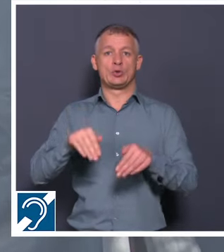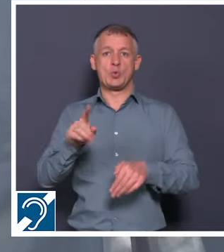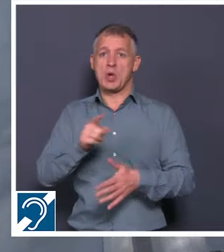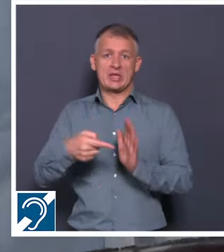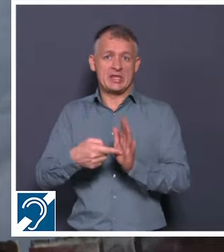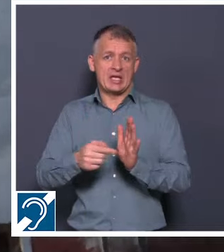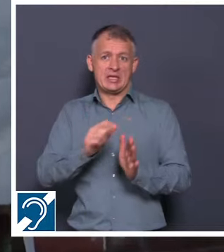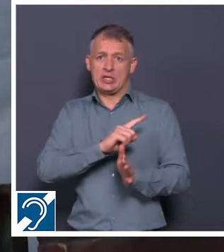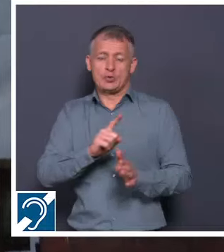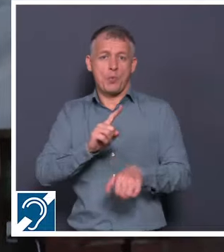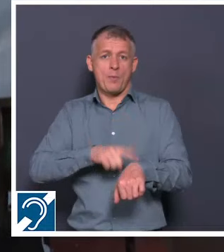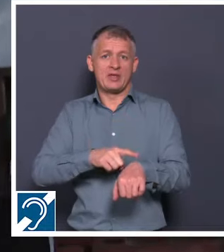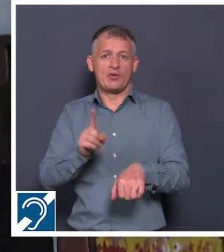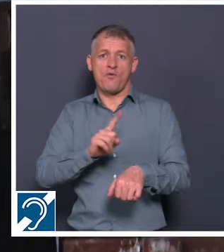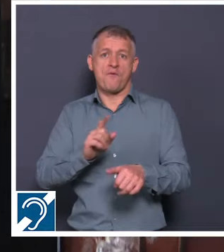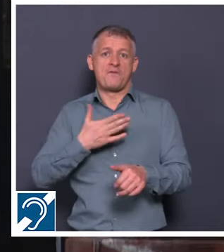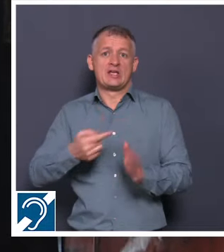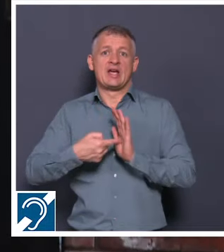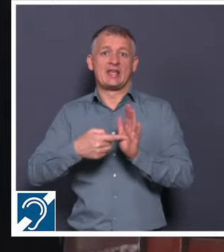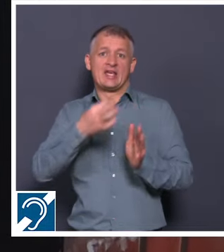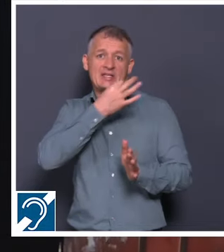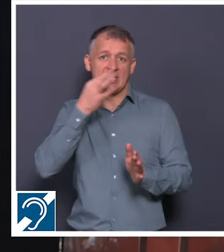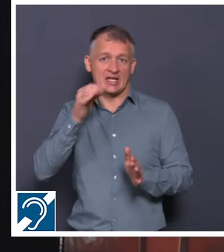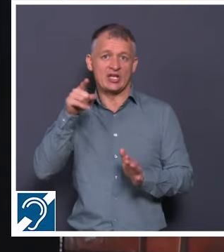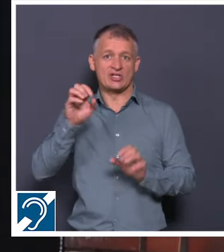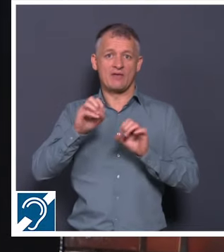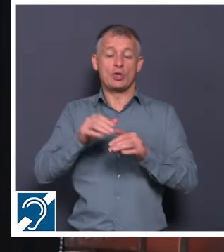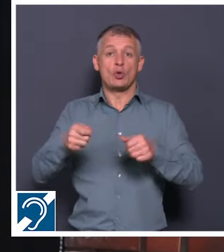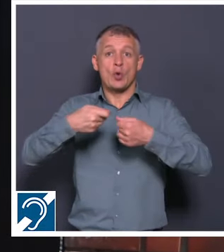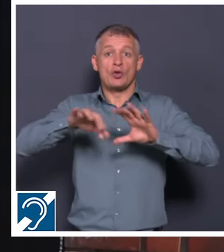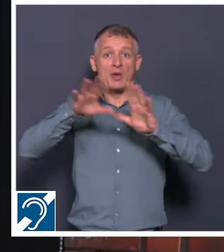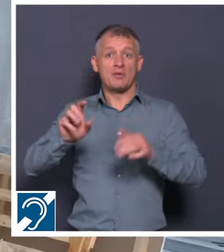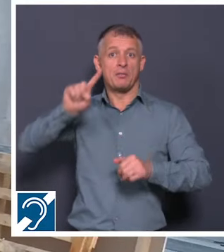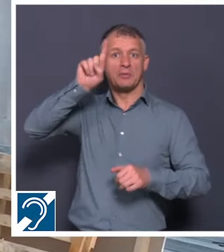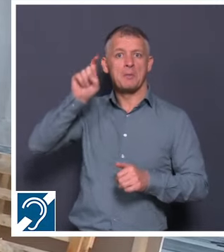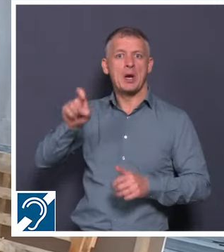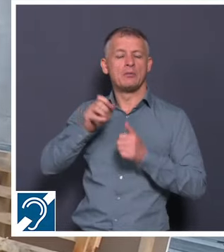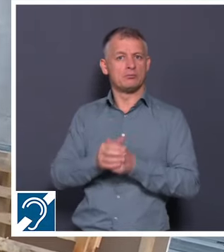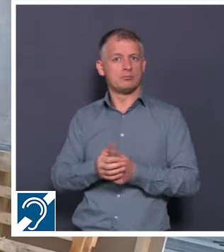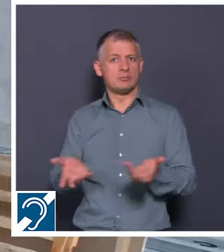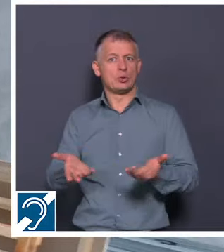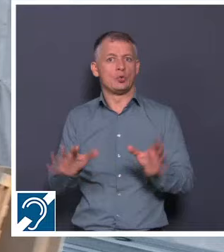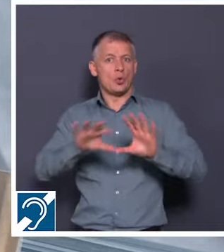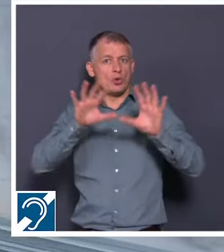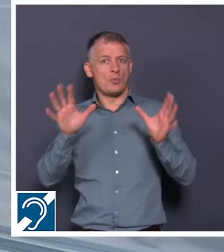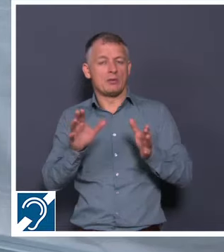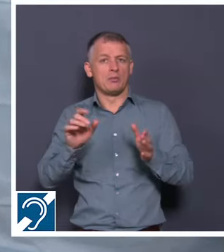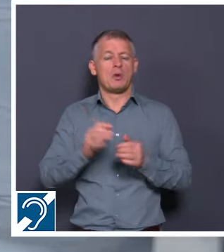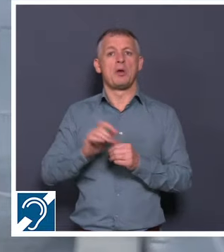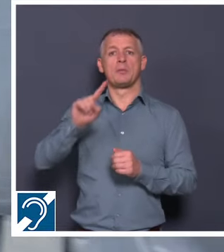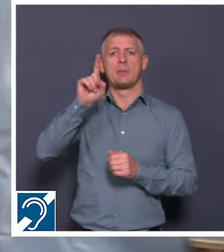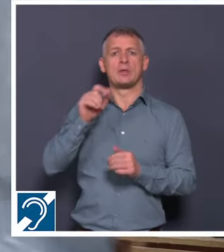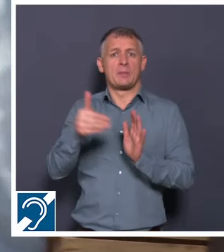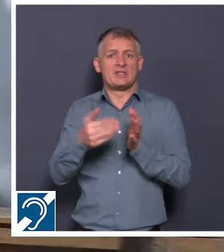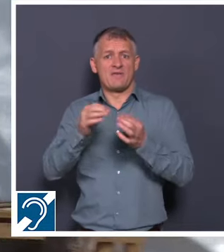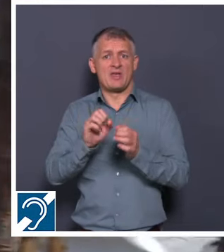vrea să desecretizeze aceste informații, care până la urmă toată lumea s-a întrebat. Sunt informații absolut, ar trebui să fie informații absolut